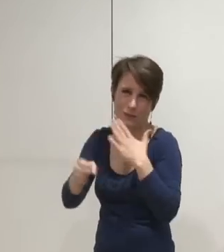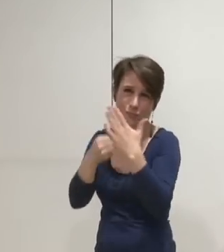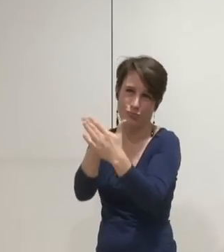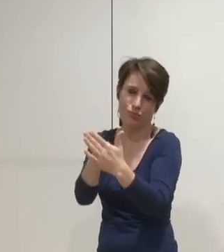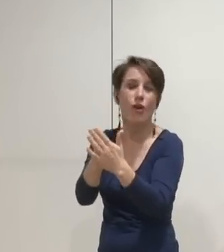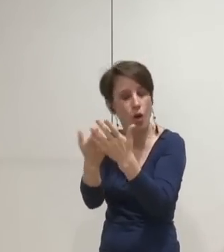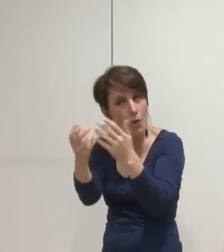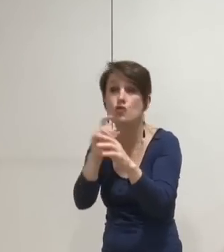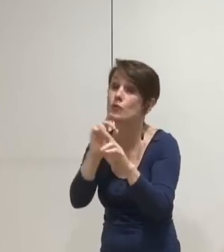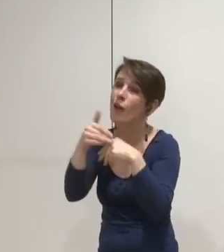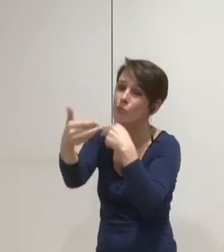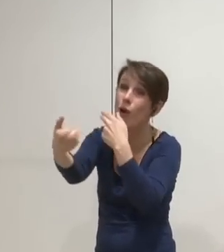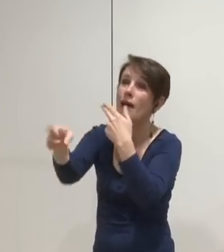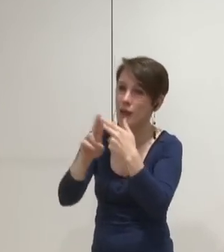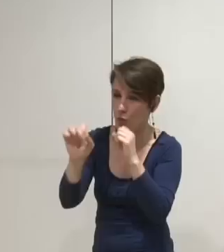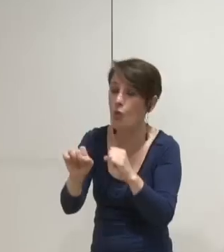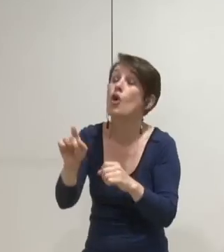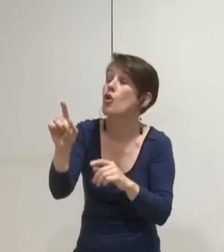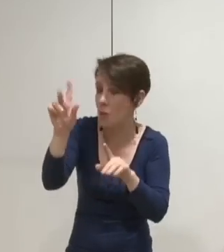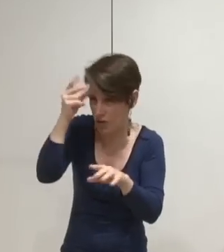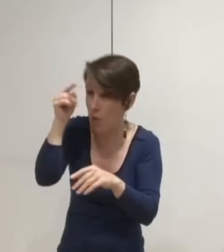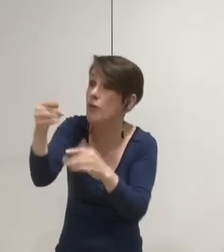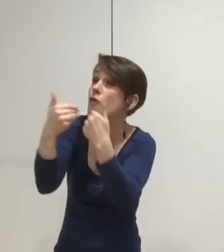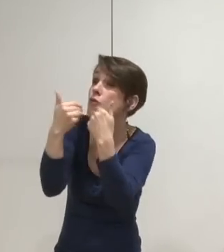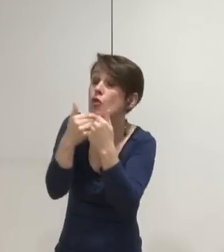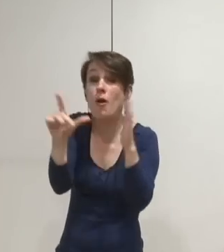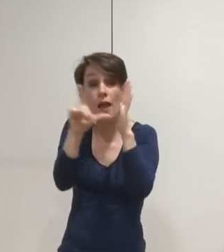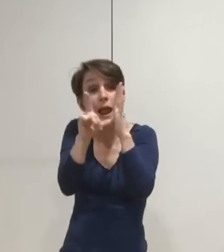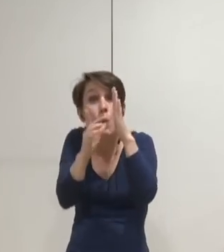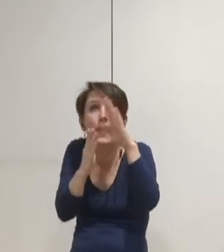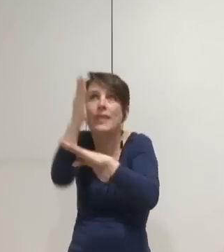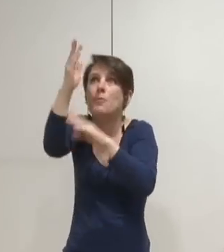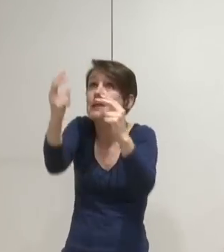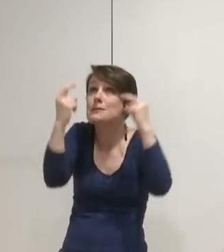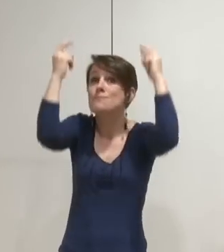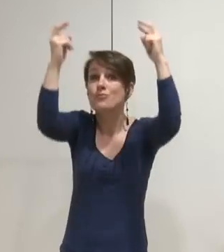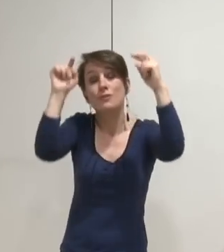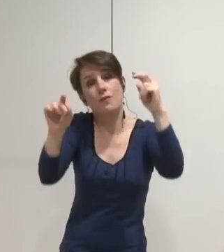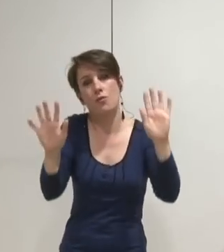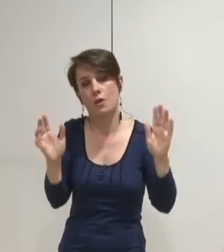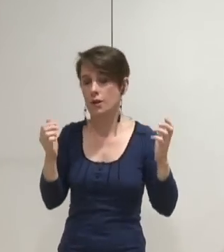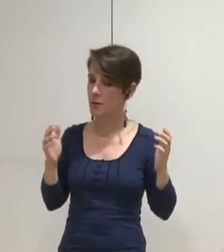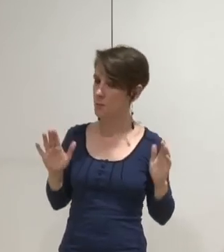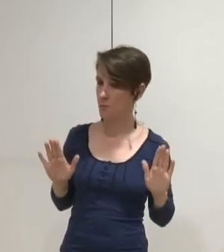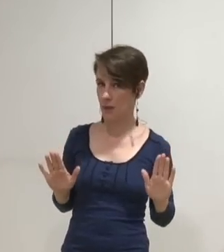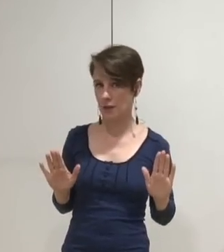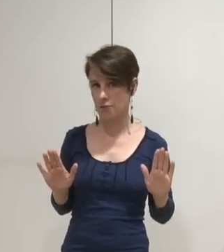entendu vous me demander de faire plus que la loi mais il se trouve pour revenir